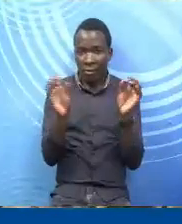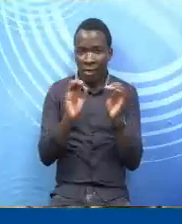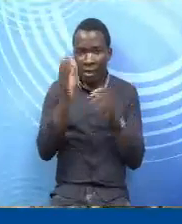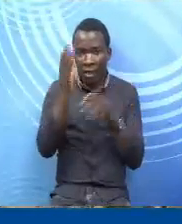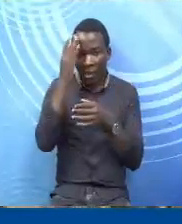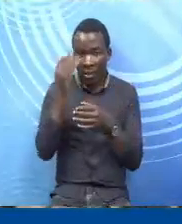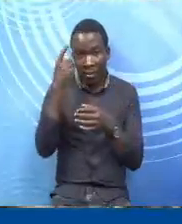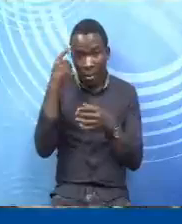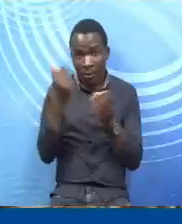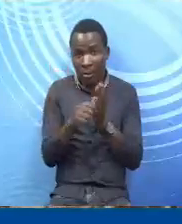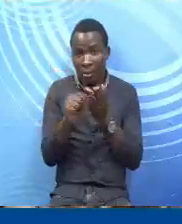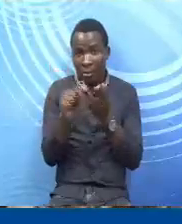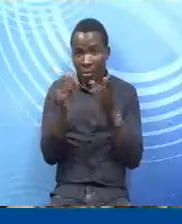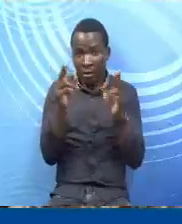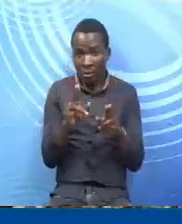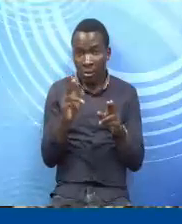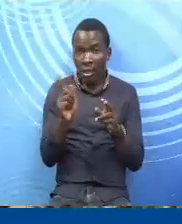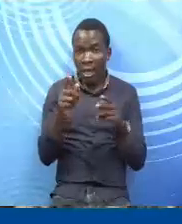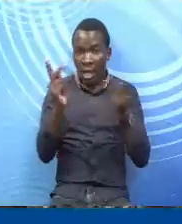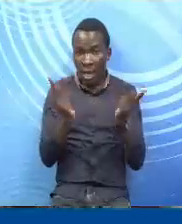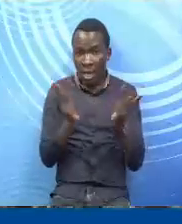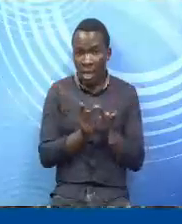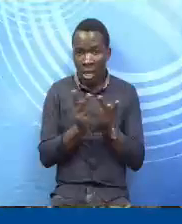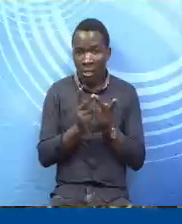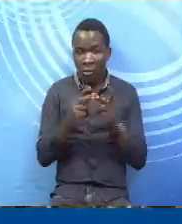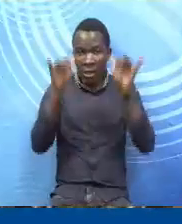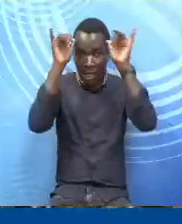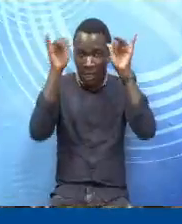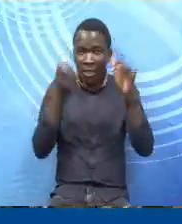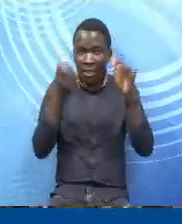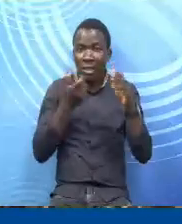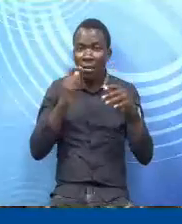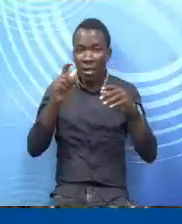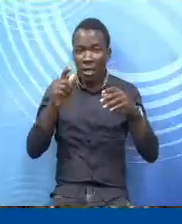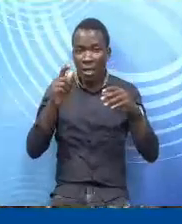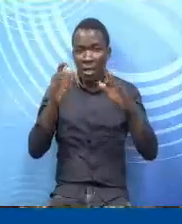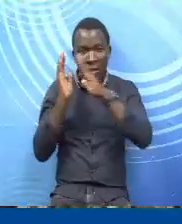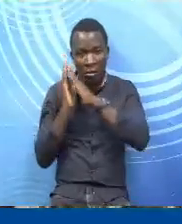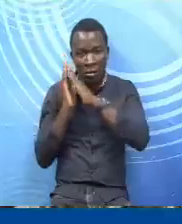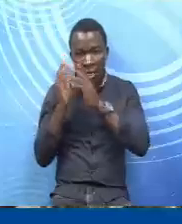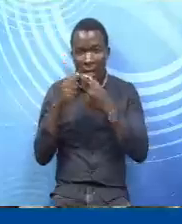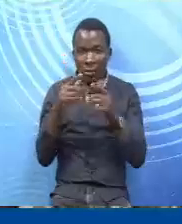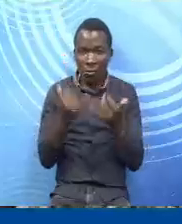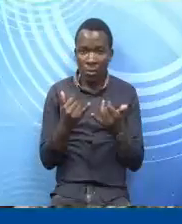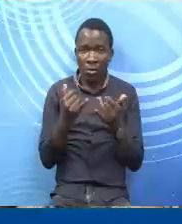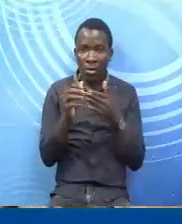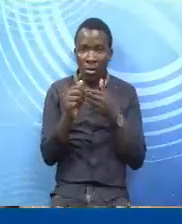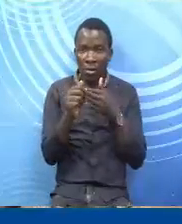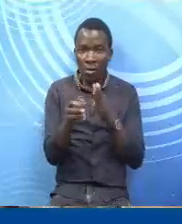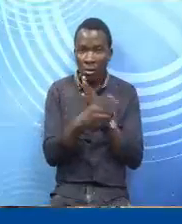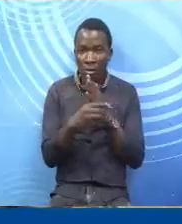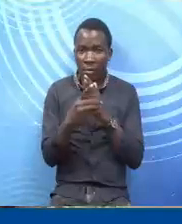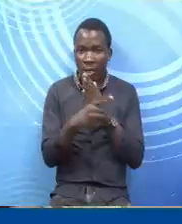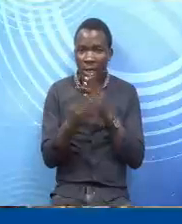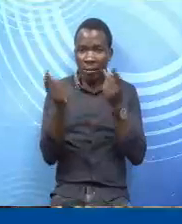cyari cyabaye n'ubundi ntaho inka zagombaga kurara. Nyamara kuri uyu munsi ubuyobozi bw'akarere bwaje gusenya iki kiraro cy'izi